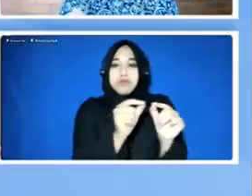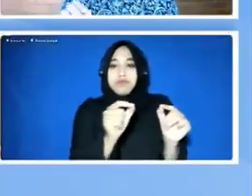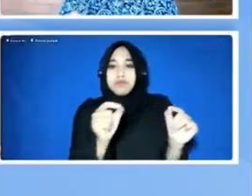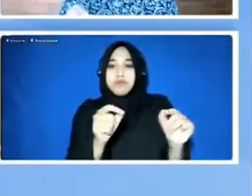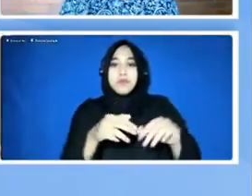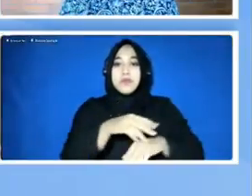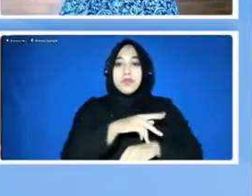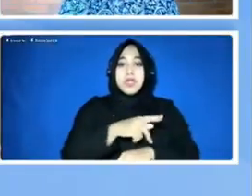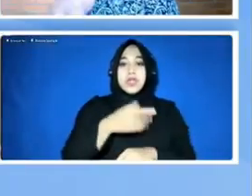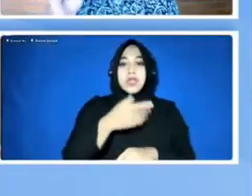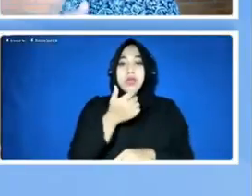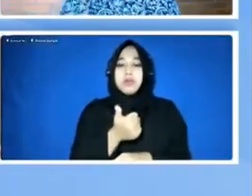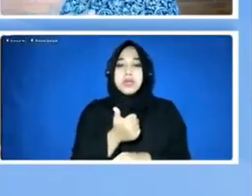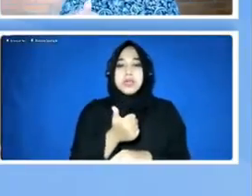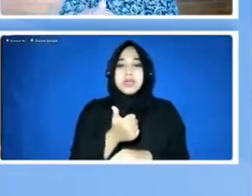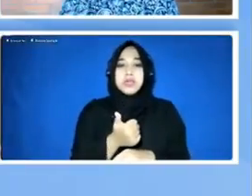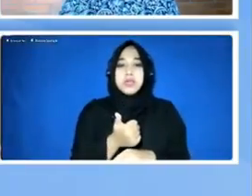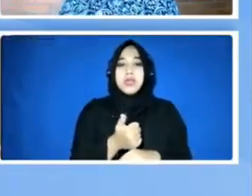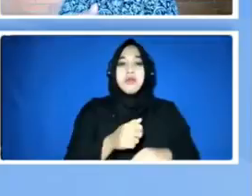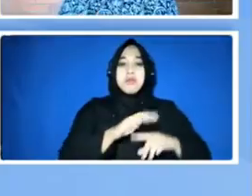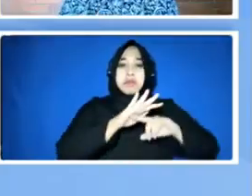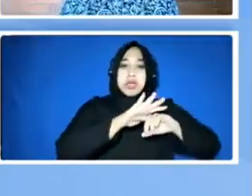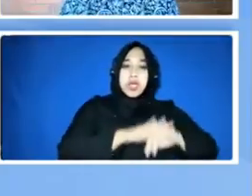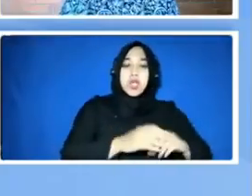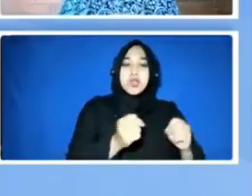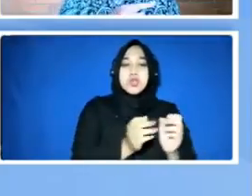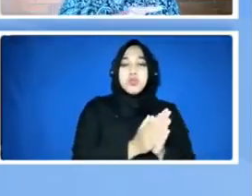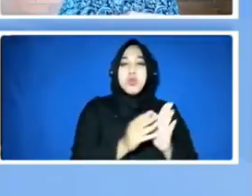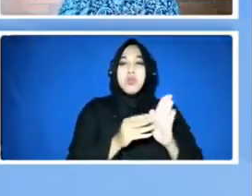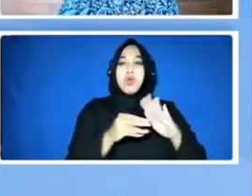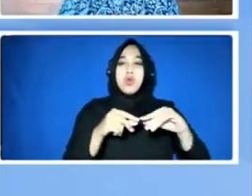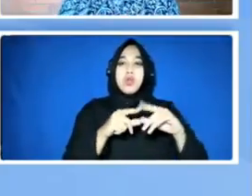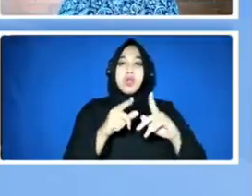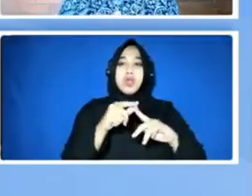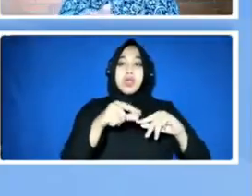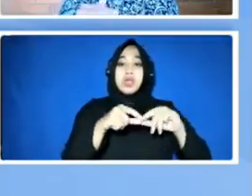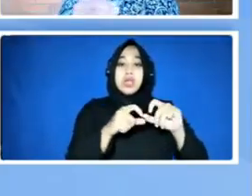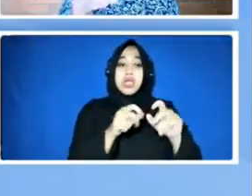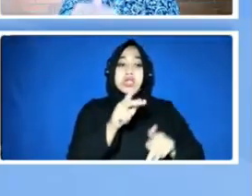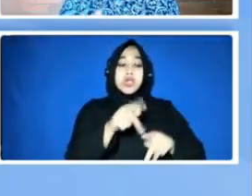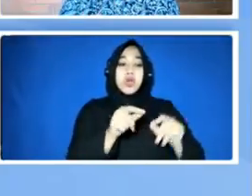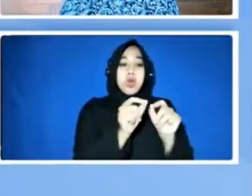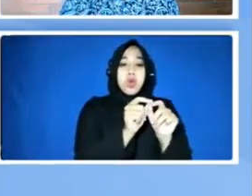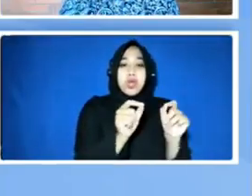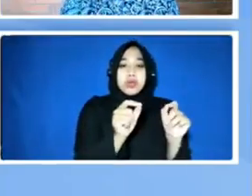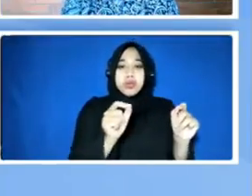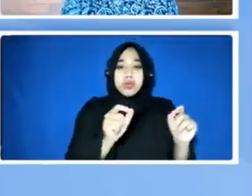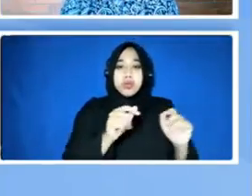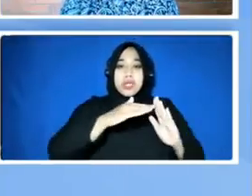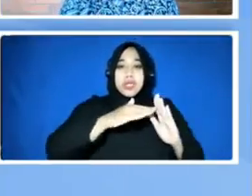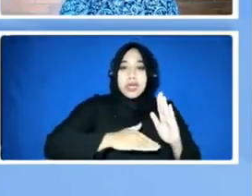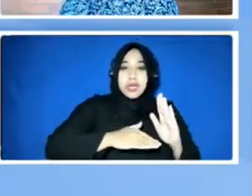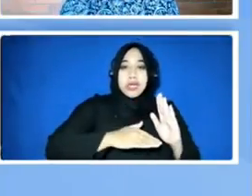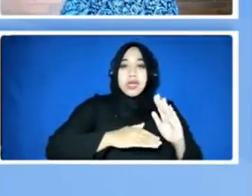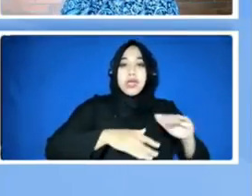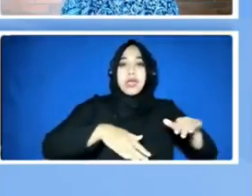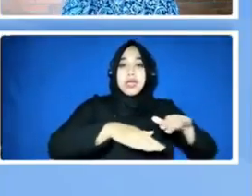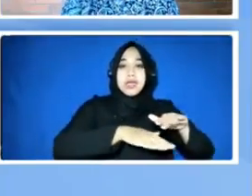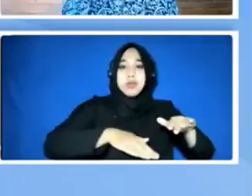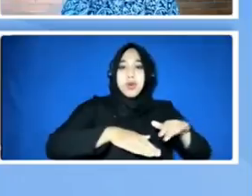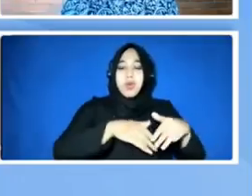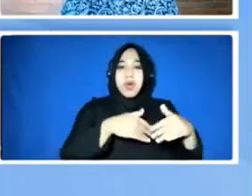mana kita mampu menekan jumlah mortalitas. Kalau misalnya garis putus-putusnya rendah, berada di bawah,